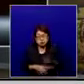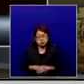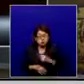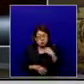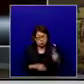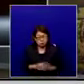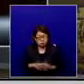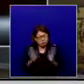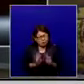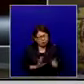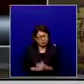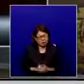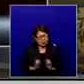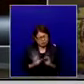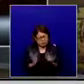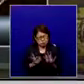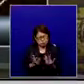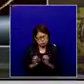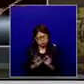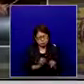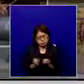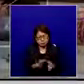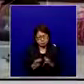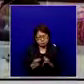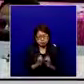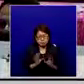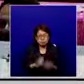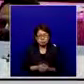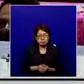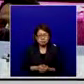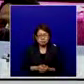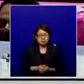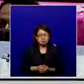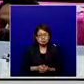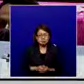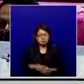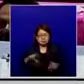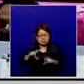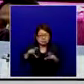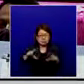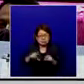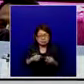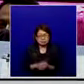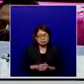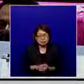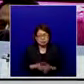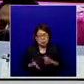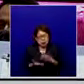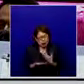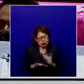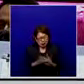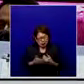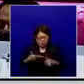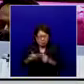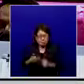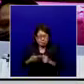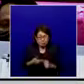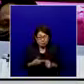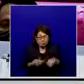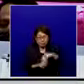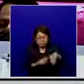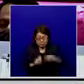ไงเดี๋ยวจะแฉให้ดูฟื้นเศรษฐกิจฐานรากท่านต้องอัดฉีดเงิน500แสนล้านที่ท่านอัดฉีดไป